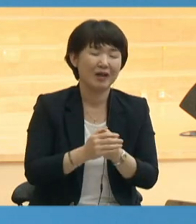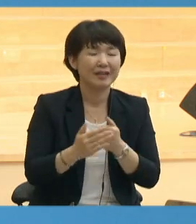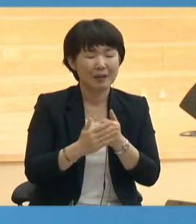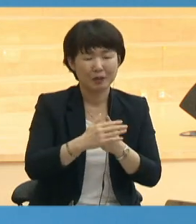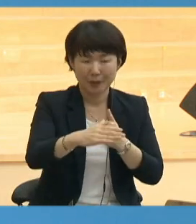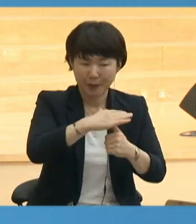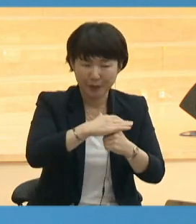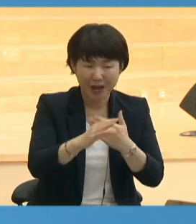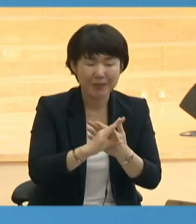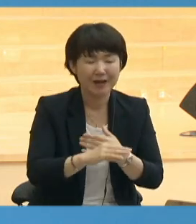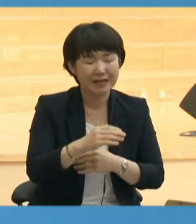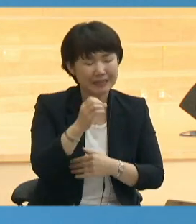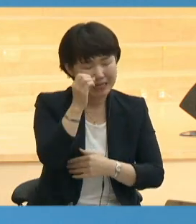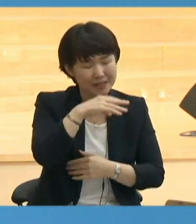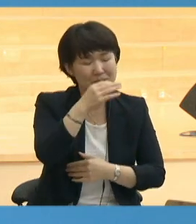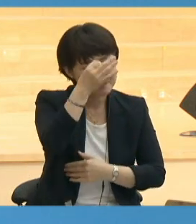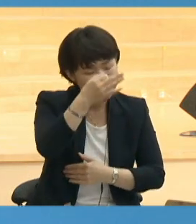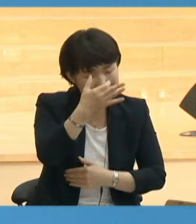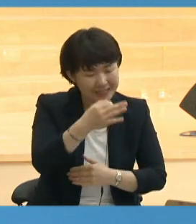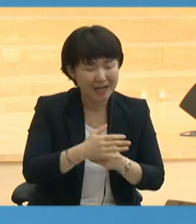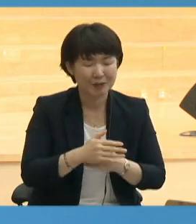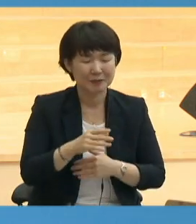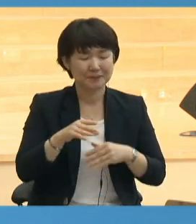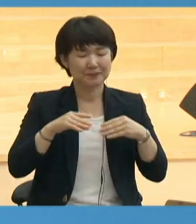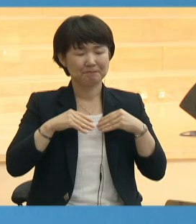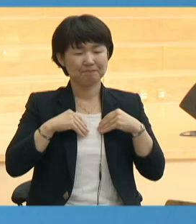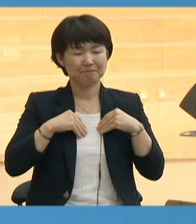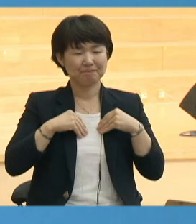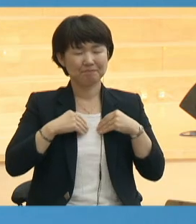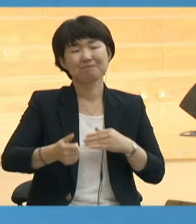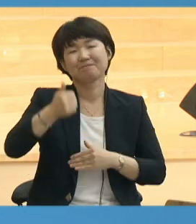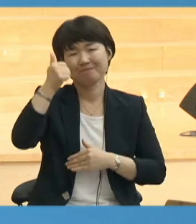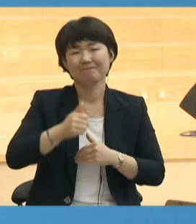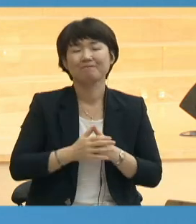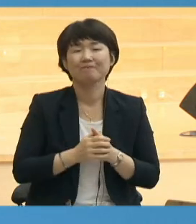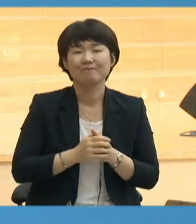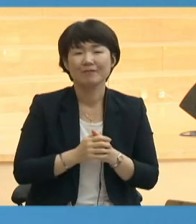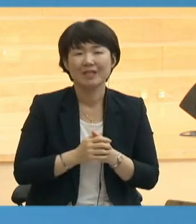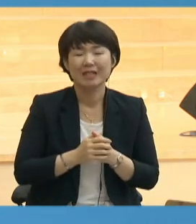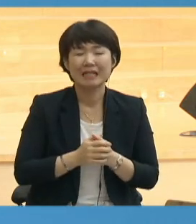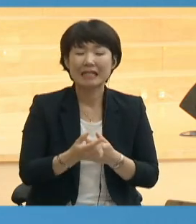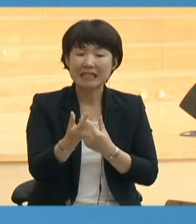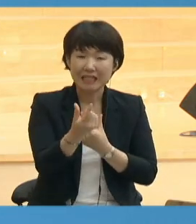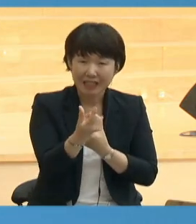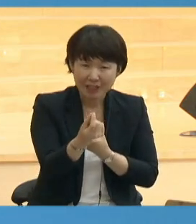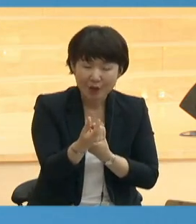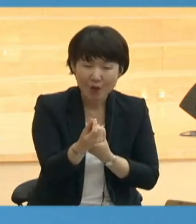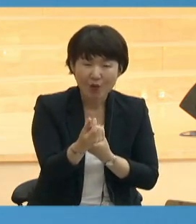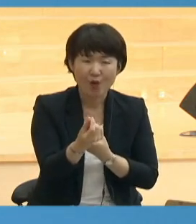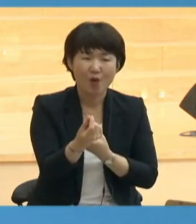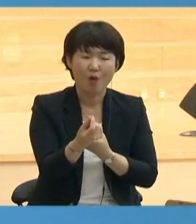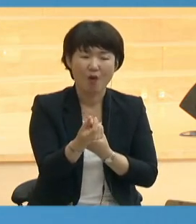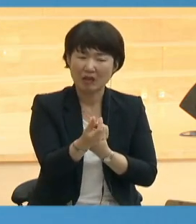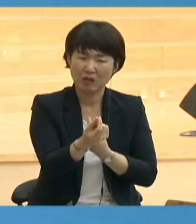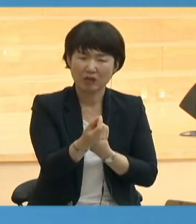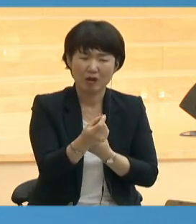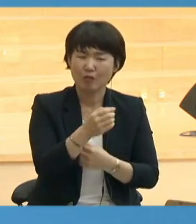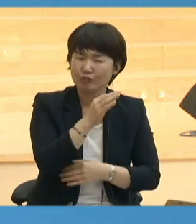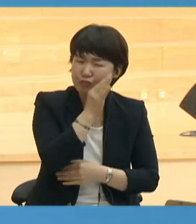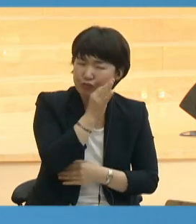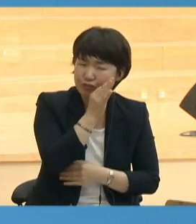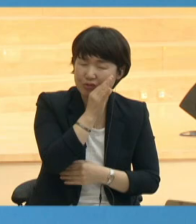미안하다 그래야 됩니다 까맣게 써야 돼 그렇게 되는 것을 부끄러워하지 마라